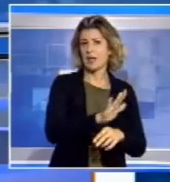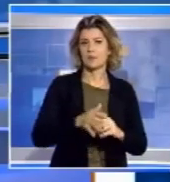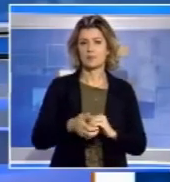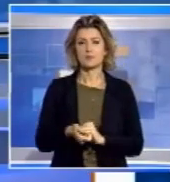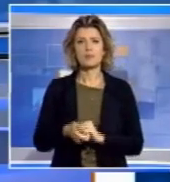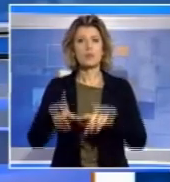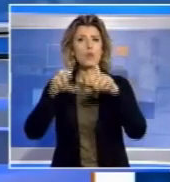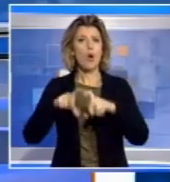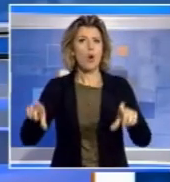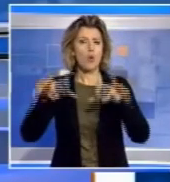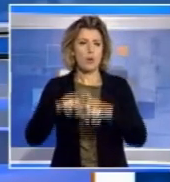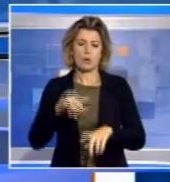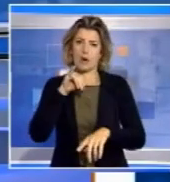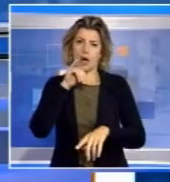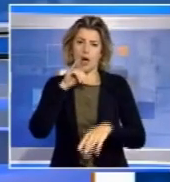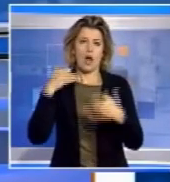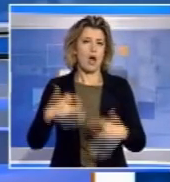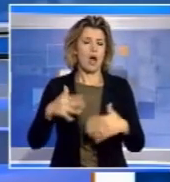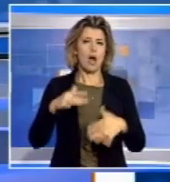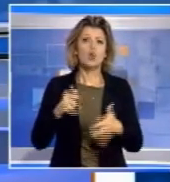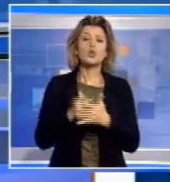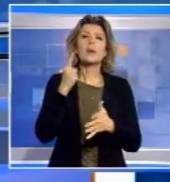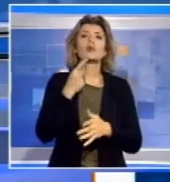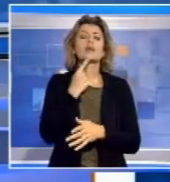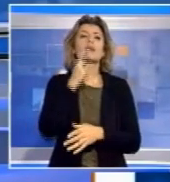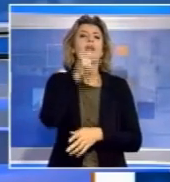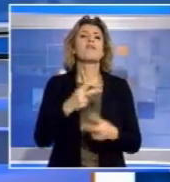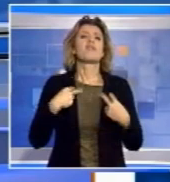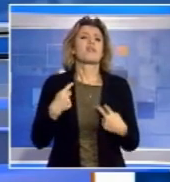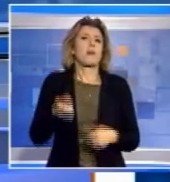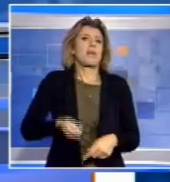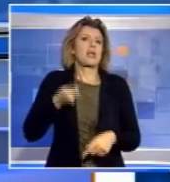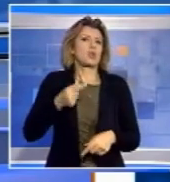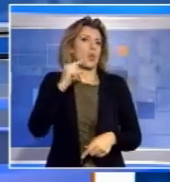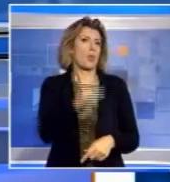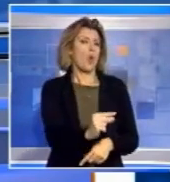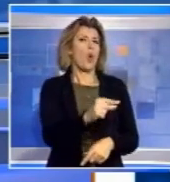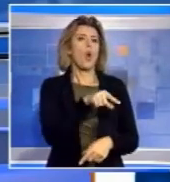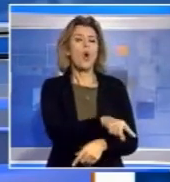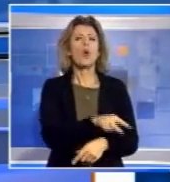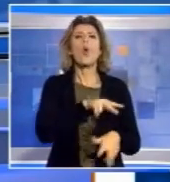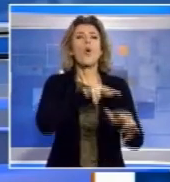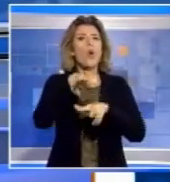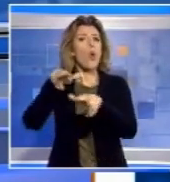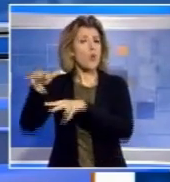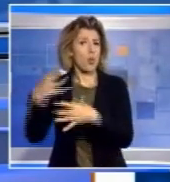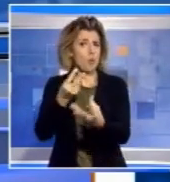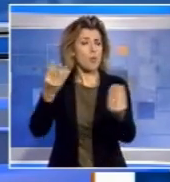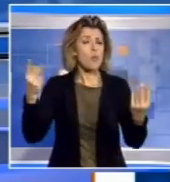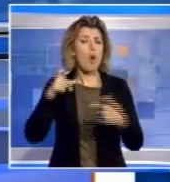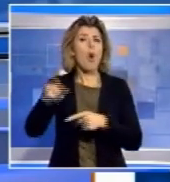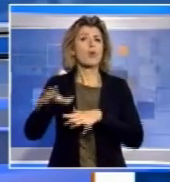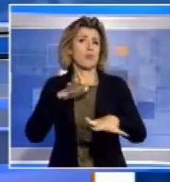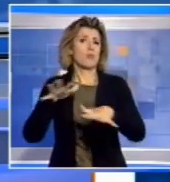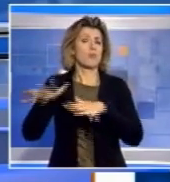bollette insostenibili soprattutto per chi vive di pensione e alcune Amministrazioni comunali si mobilitano Per venire incontro alle